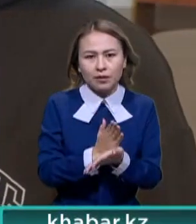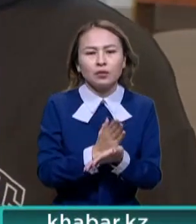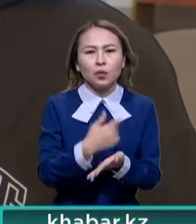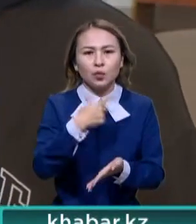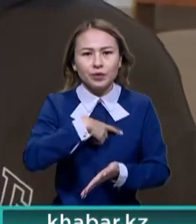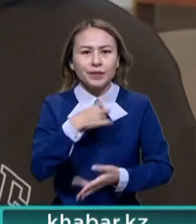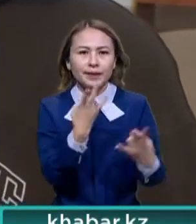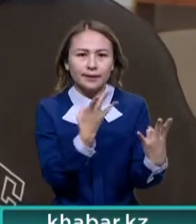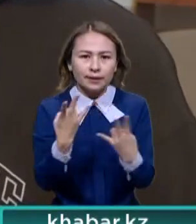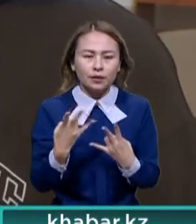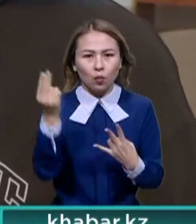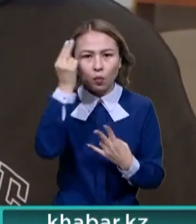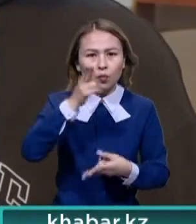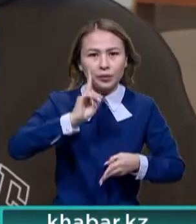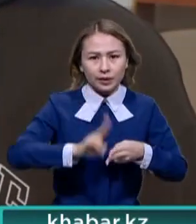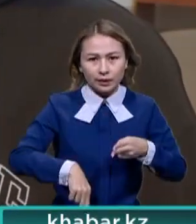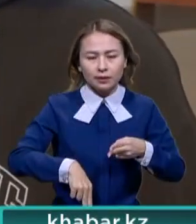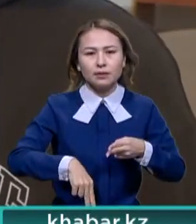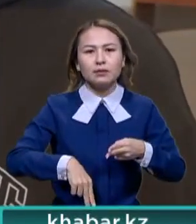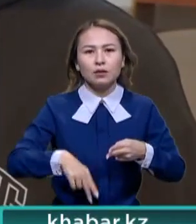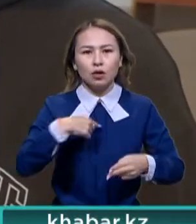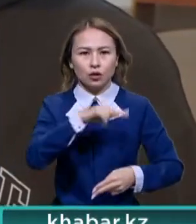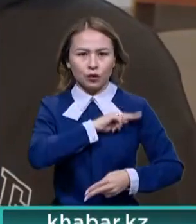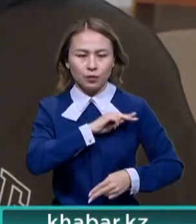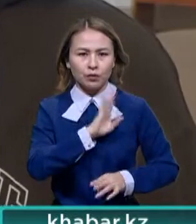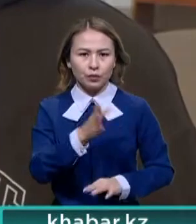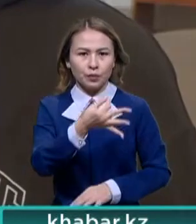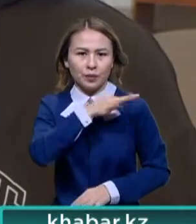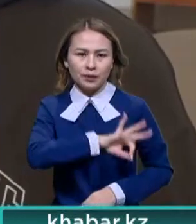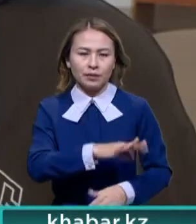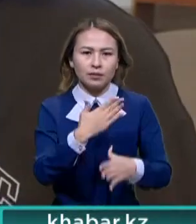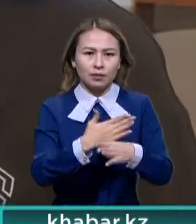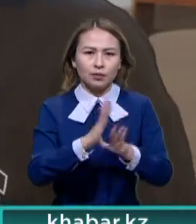Өзіме керекті осы оқу бітіргеннен кейінгі жұмысыма өте пайдасы тиеді деп ойлаймын.